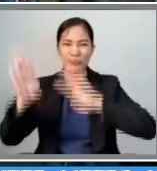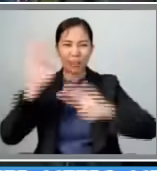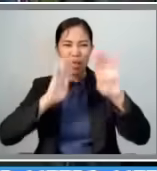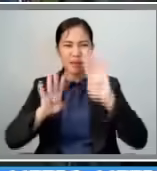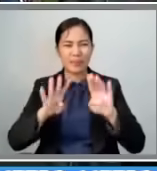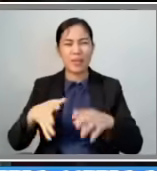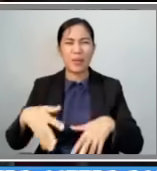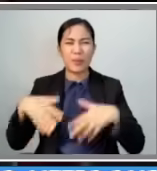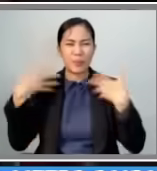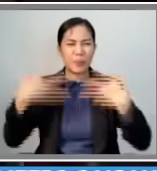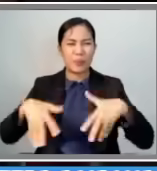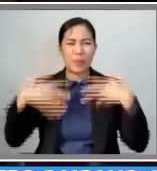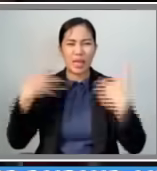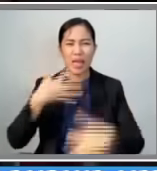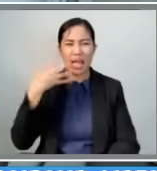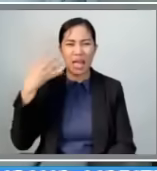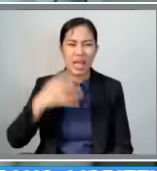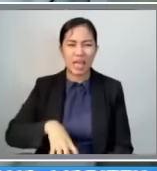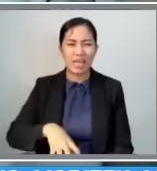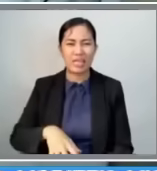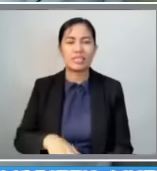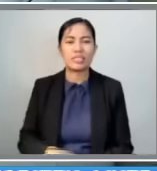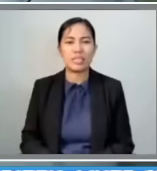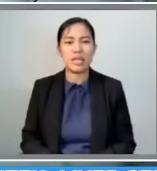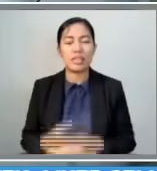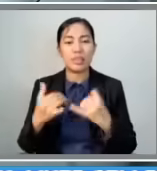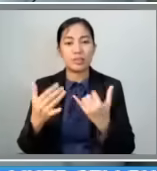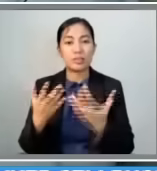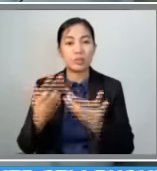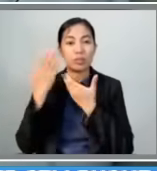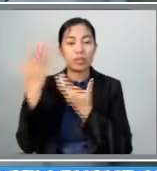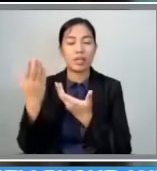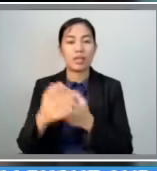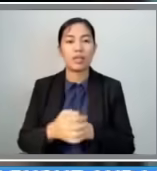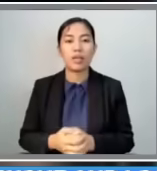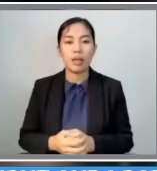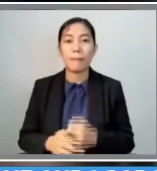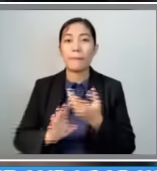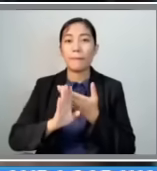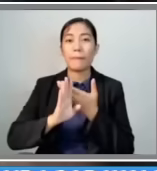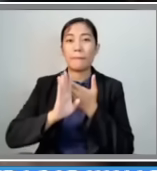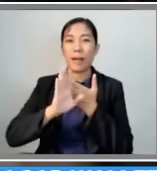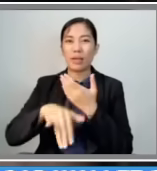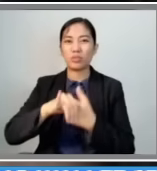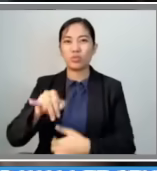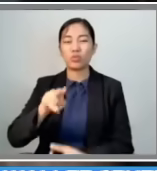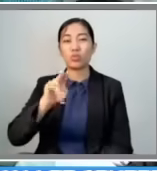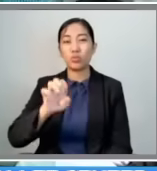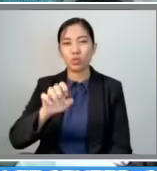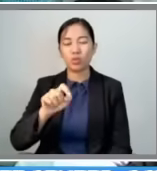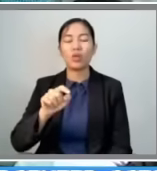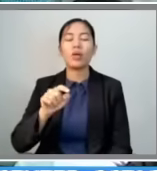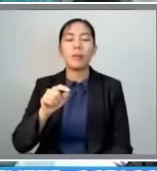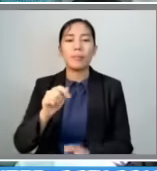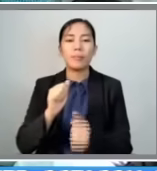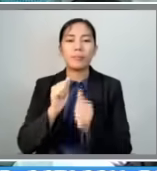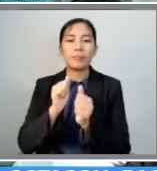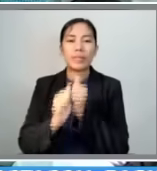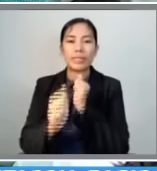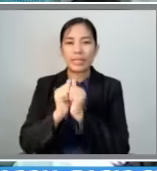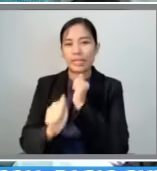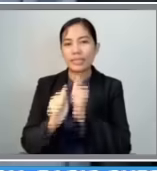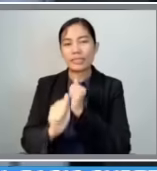Kaya nabuhay doon ang mga mongkahi na ibalik sa Hunyo ang pasukan para Abril hanggang Mayo ang bakasyon. Pero ayon sa